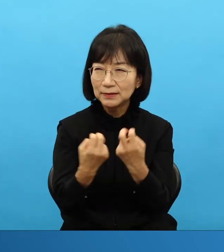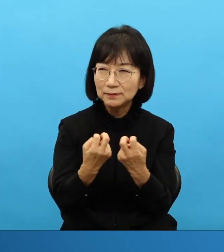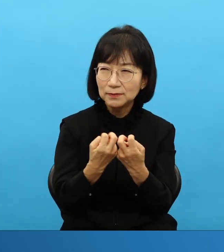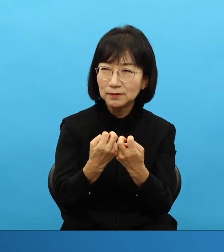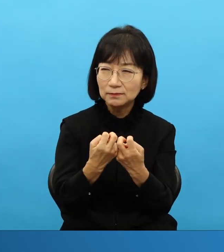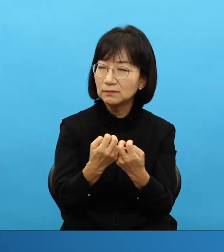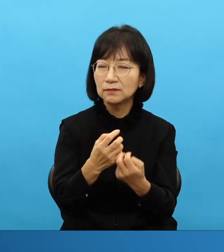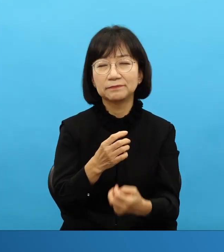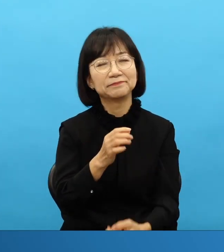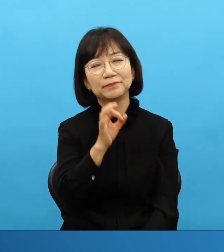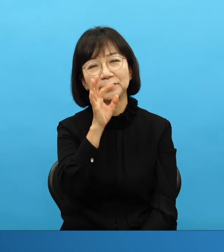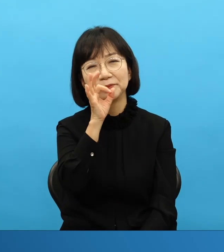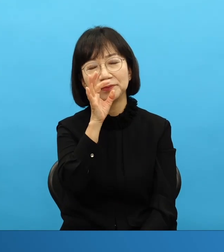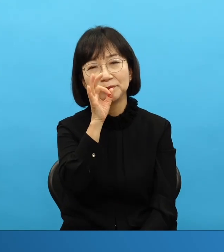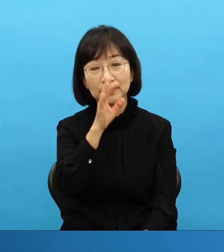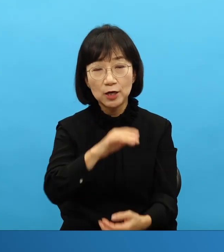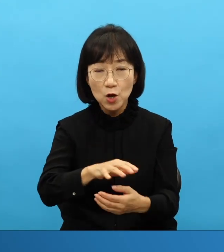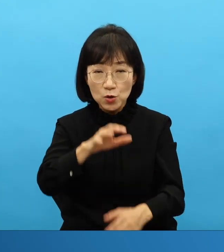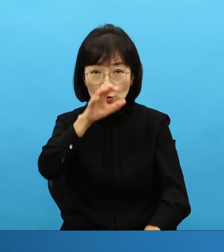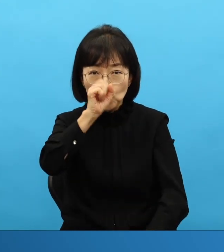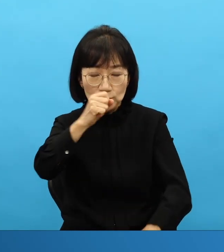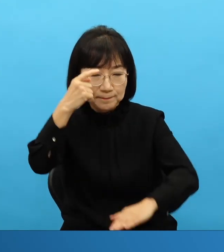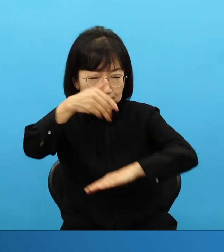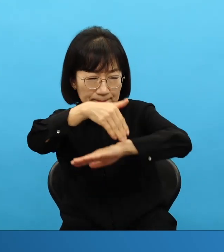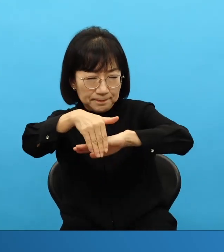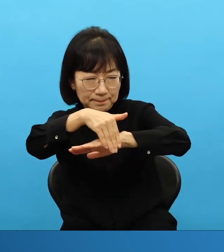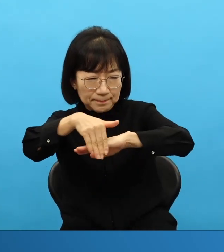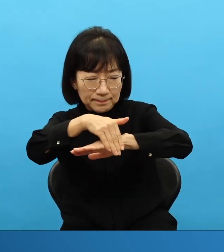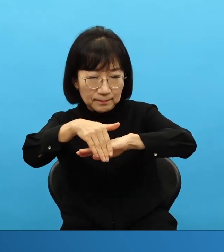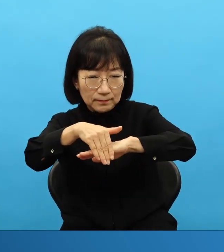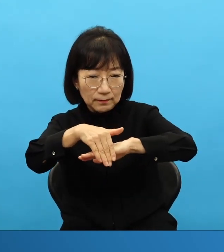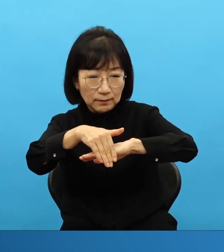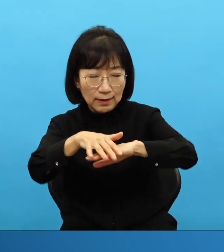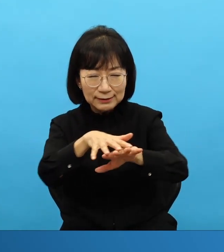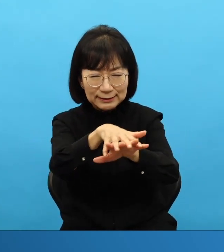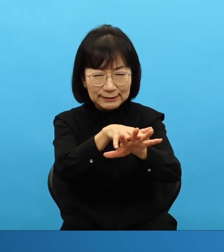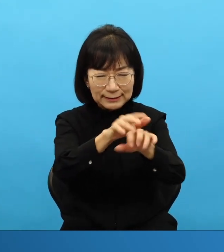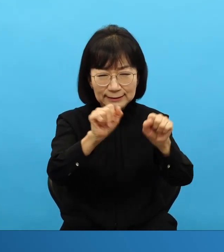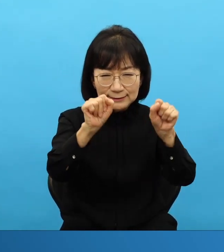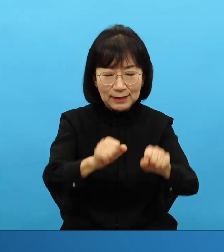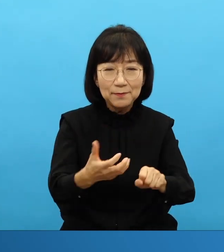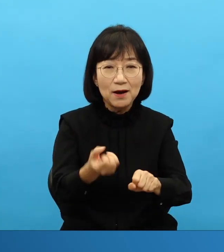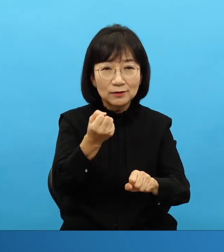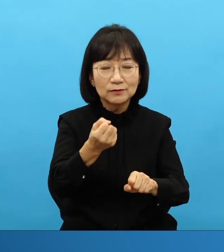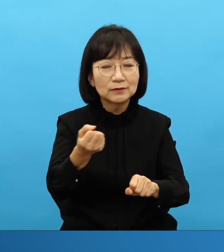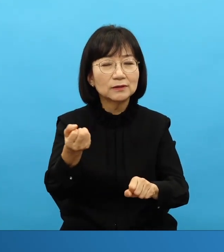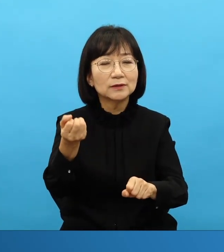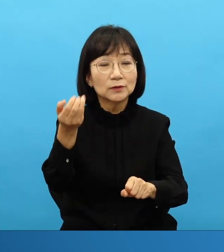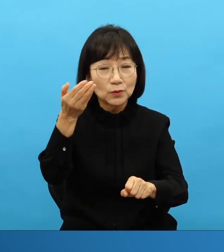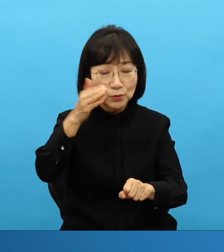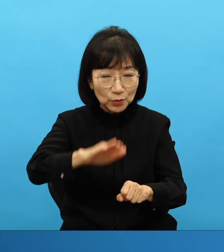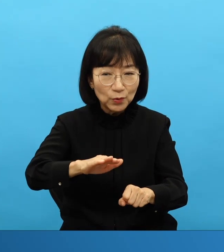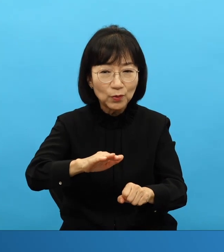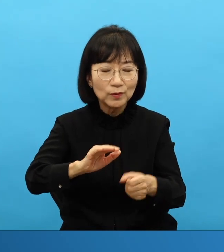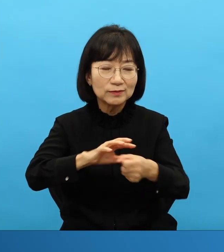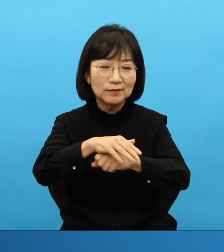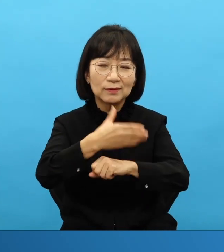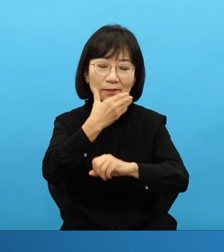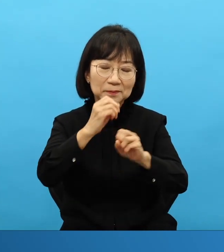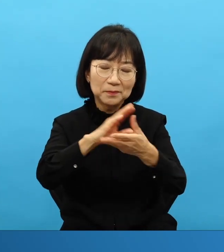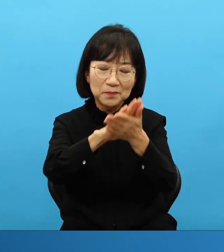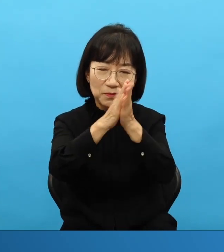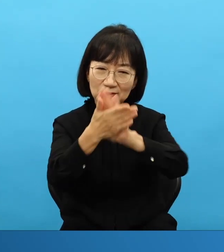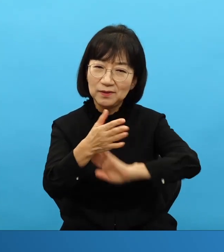是绝对做不到的。 아무리 좋은 계획을 가지고 있었더라도 시스템을 가지고 있어도 안 됩니다. 我们拿着再好的计划，拿着再好的系统，也绝对做不